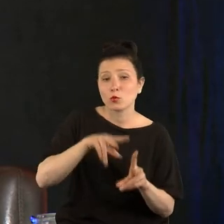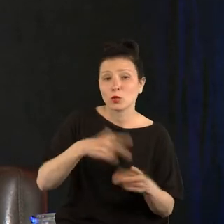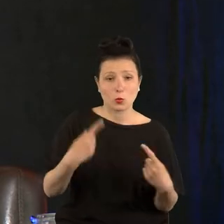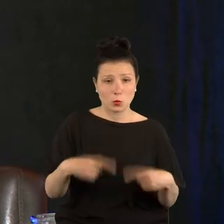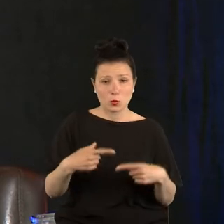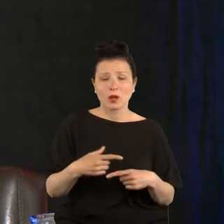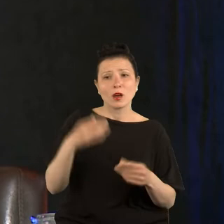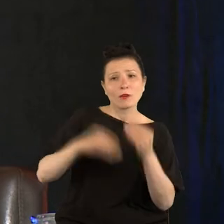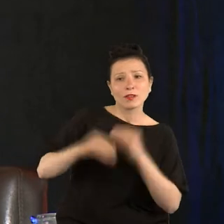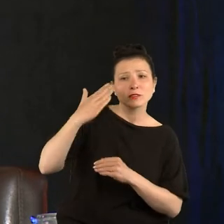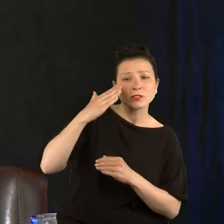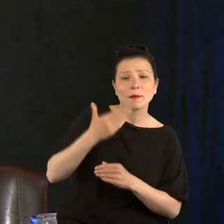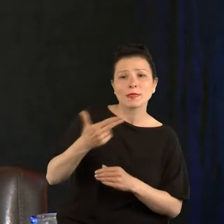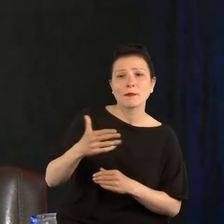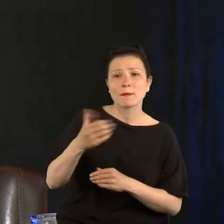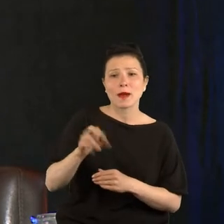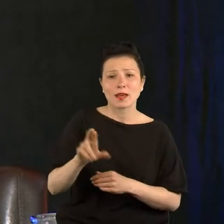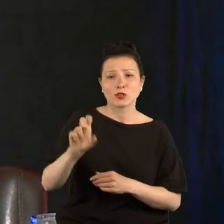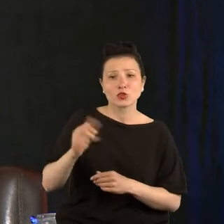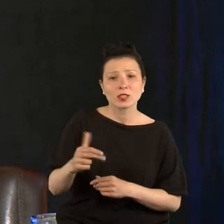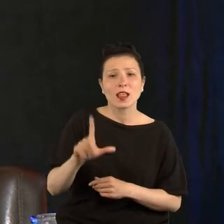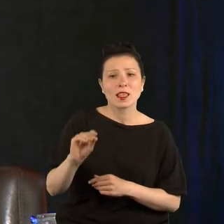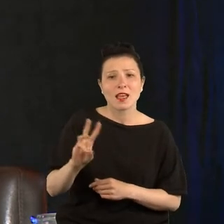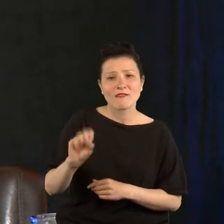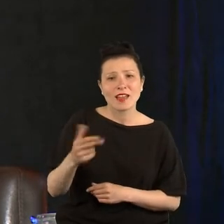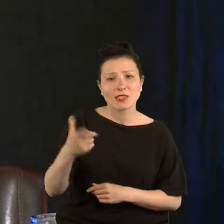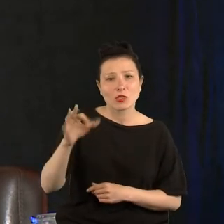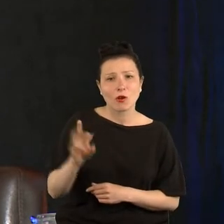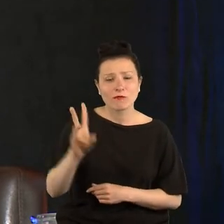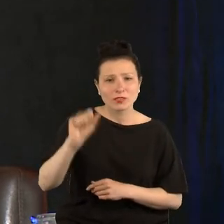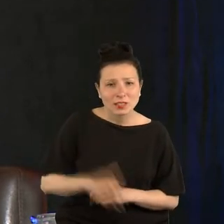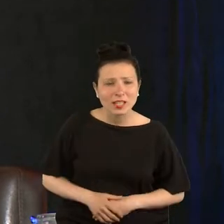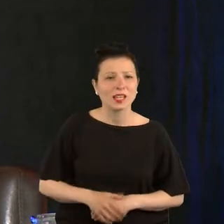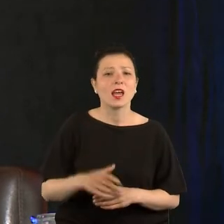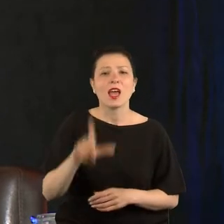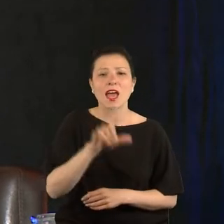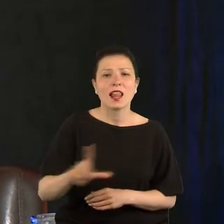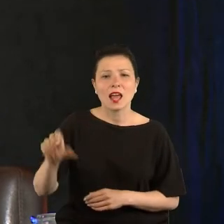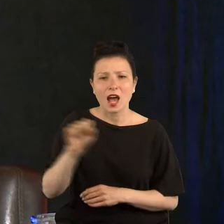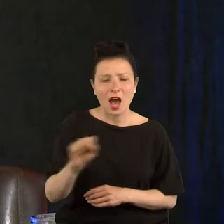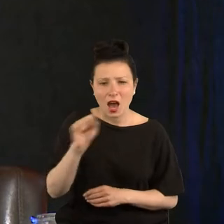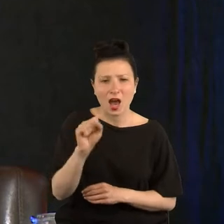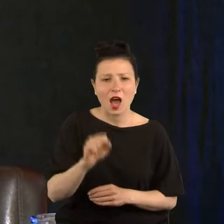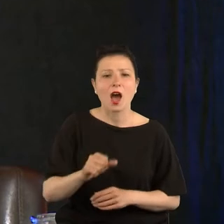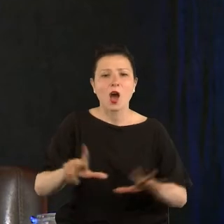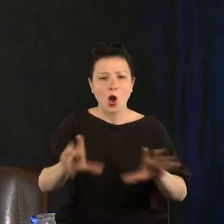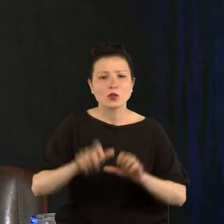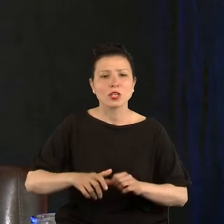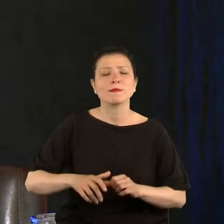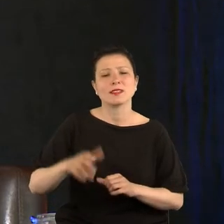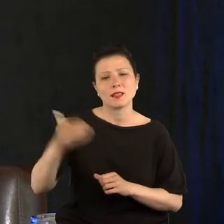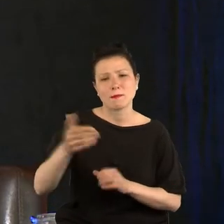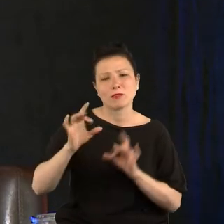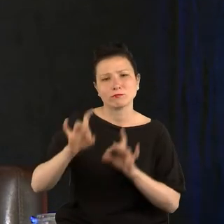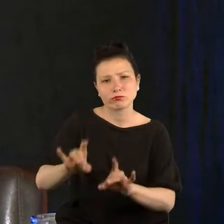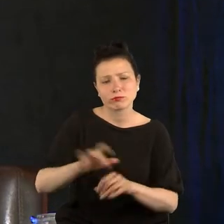wiedziałam o Marcinie Lewandowskim i 800 metrów, jeśli chodzi o lekką atletykę i powiedzmy tak znanego zawodnika pewnie byłoby